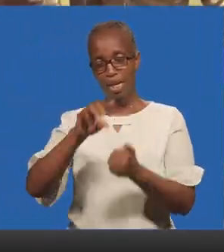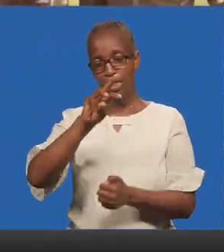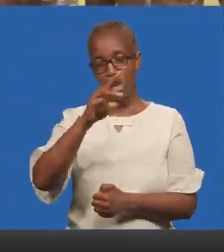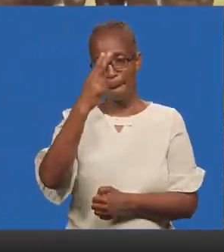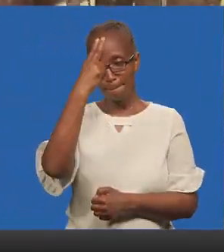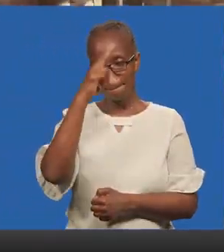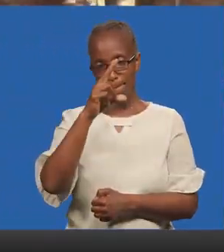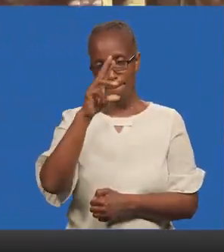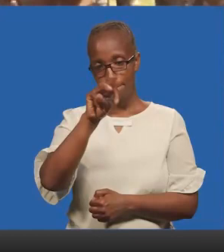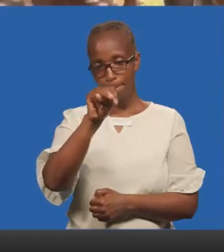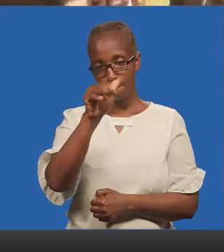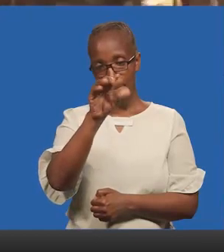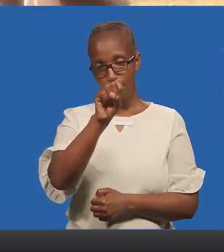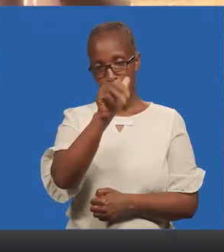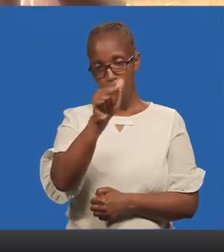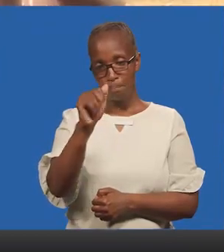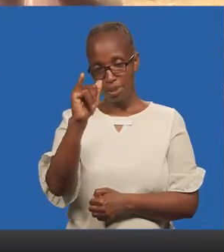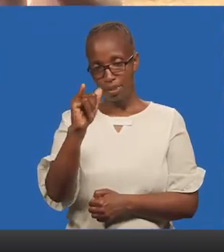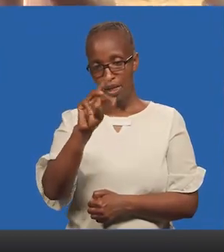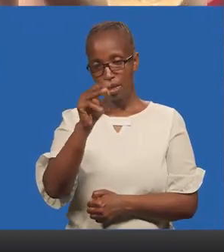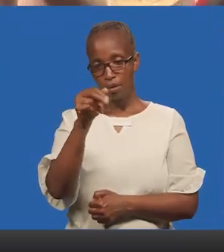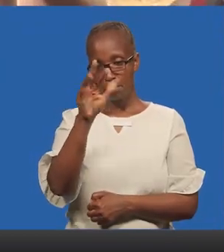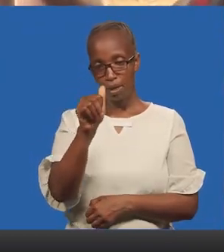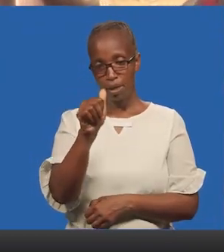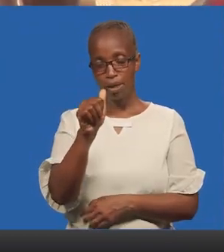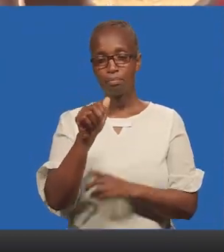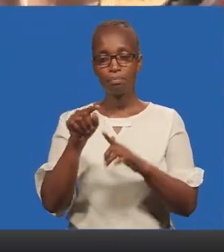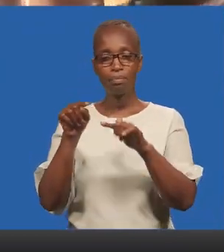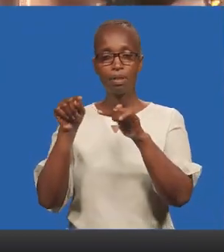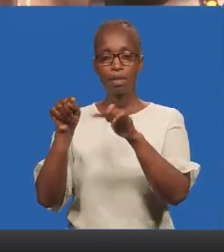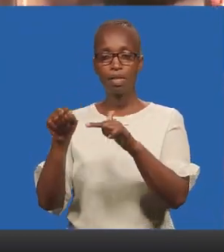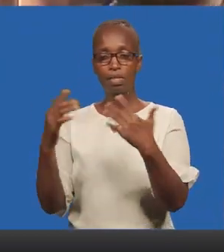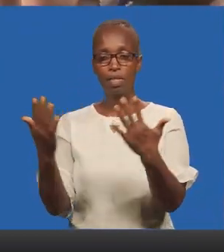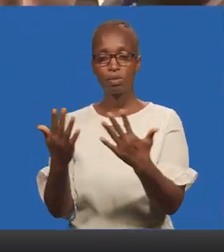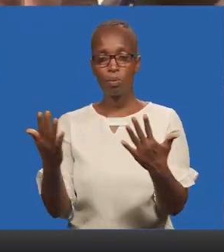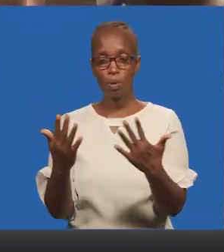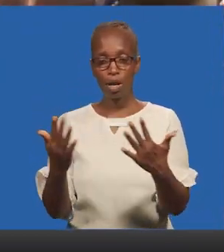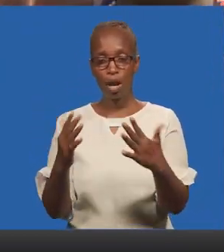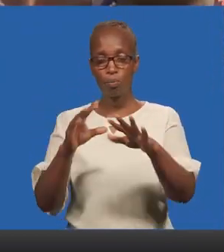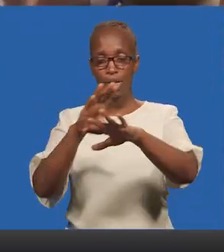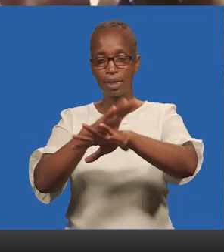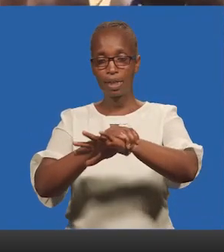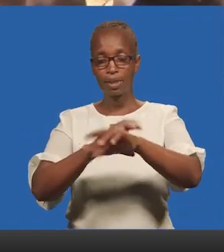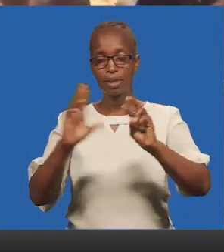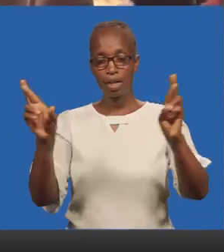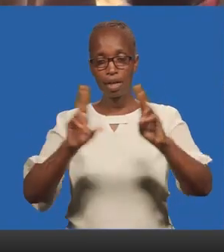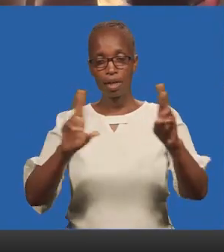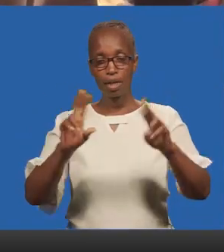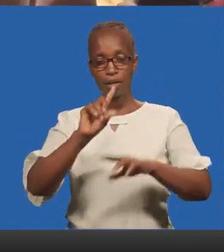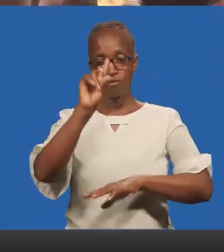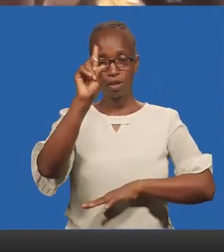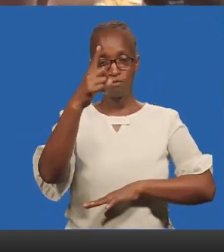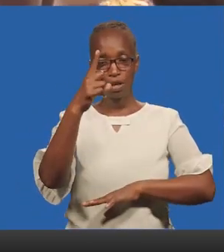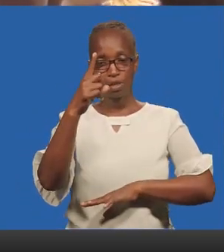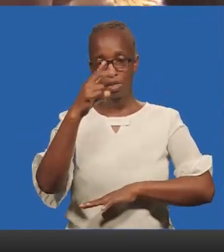Mara, lango la Sekenani. That is Masai Mara, whereby we are getting ready for the first